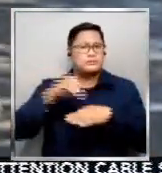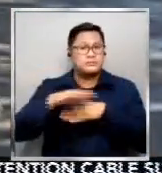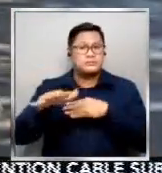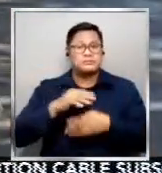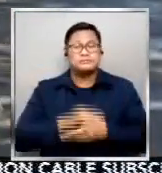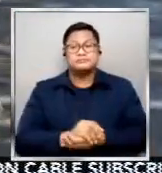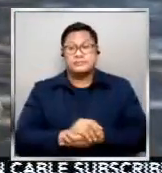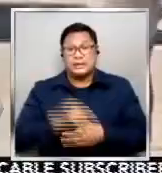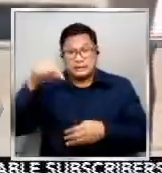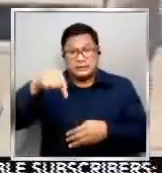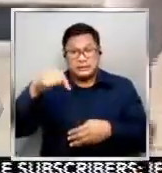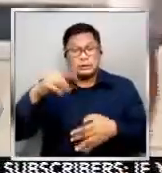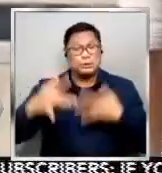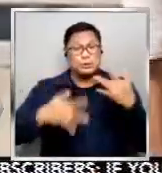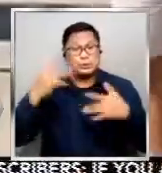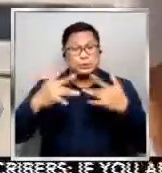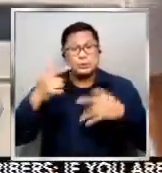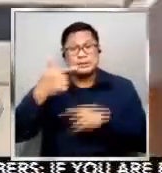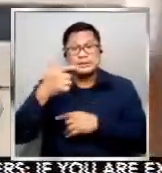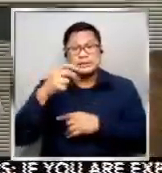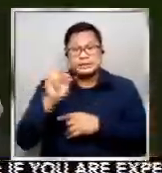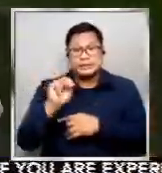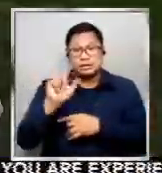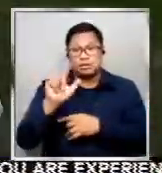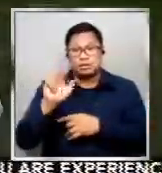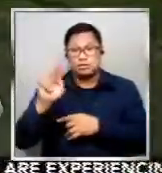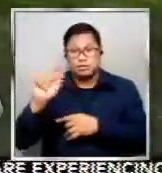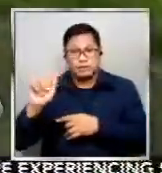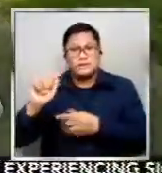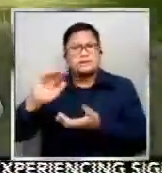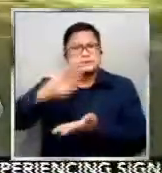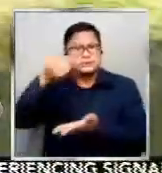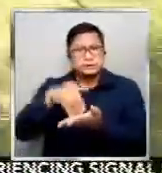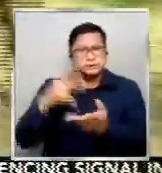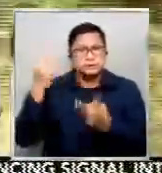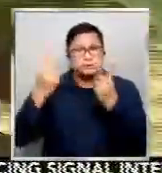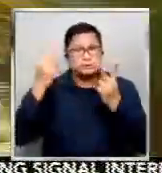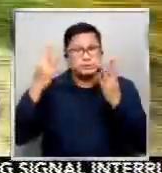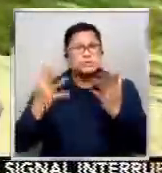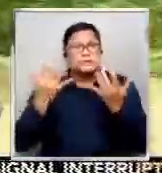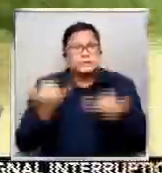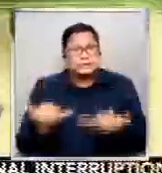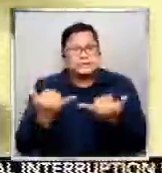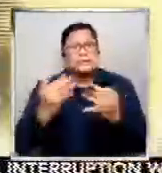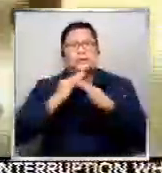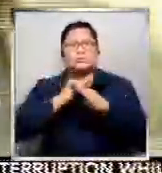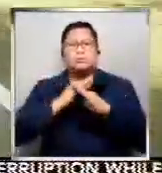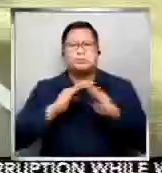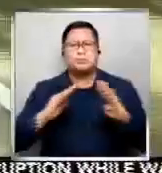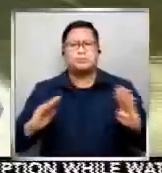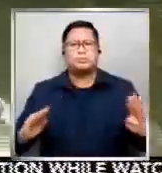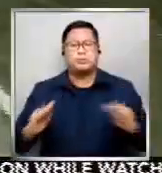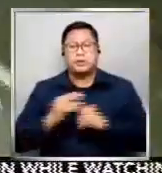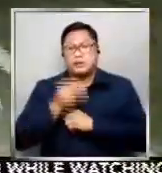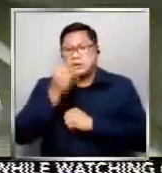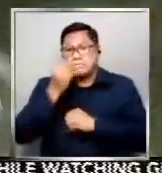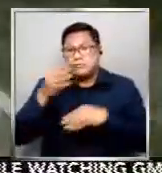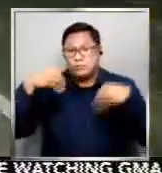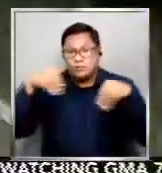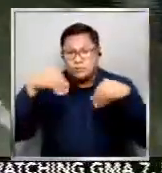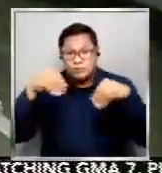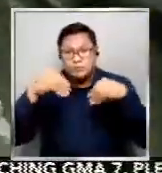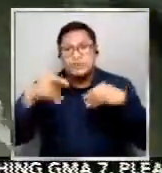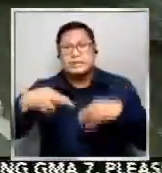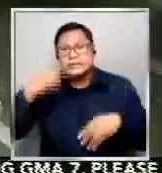lungsod ng General Luna na sentro ng turismo sa isla, ngayon tahimik na. Ilang tindahan at restaurant ang